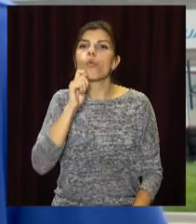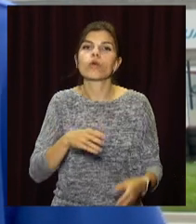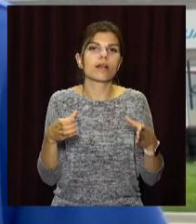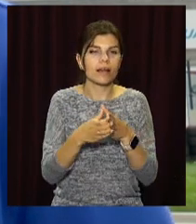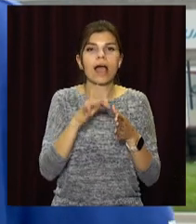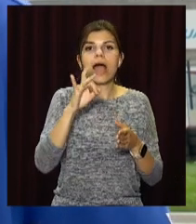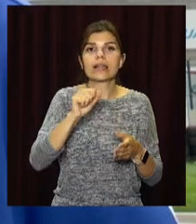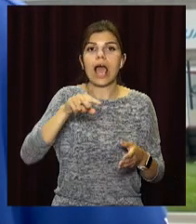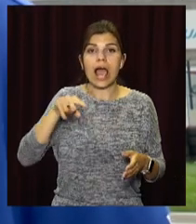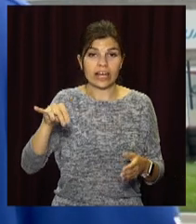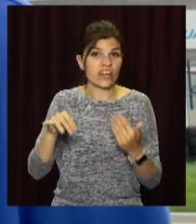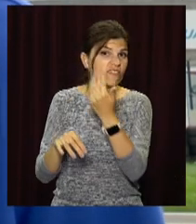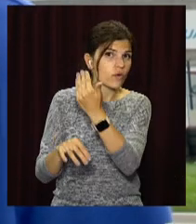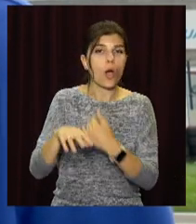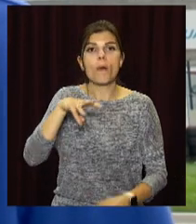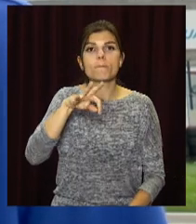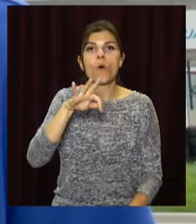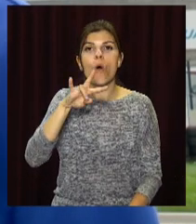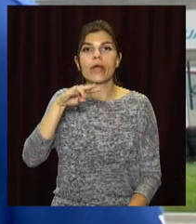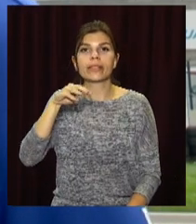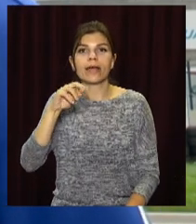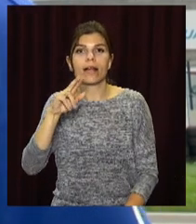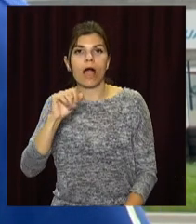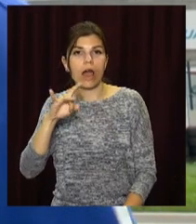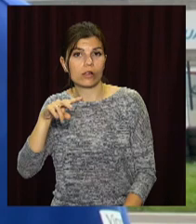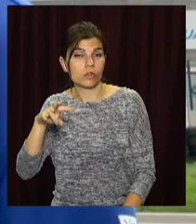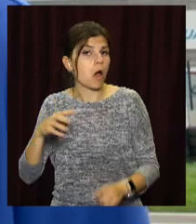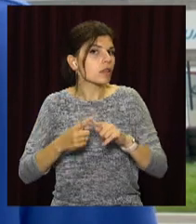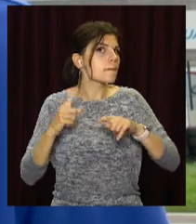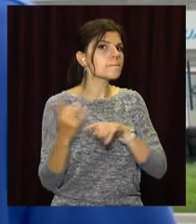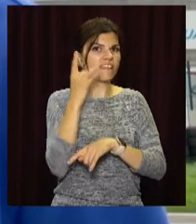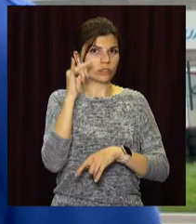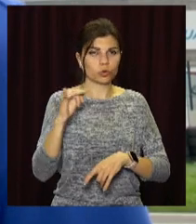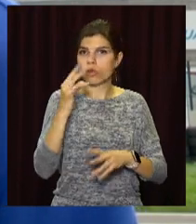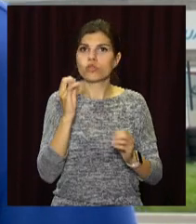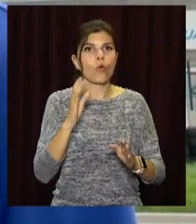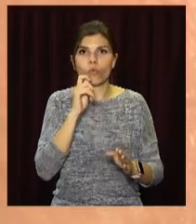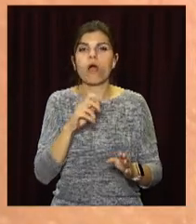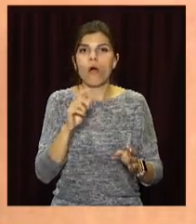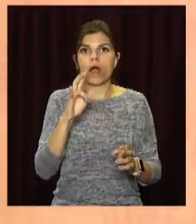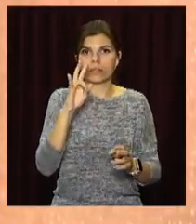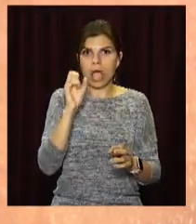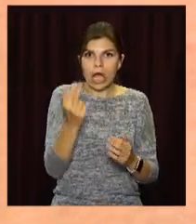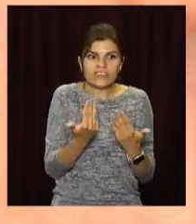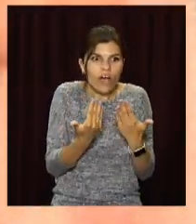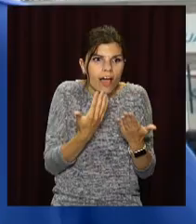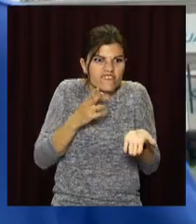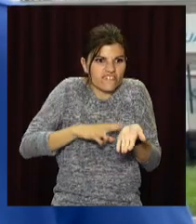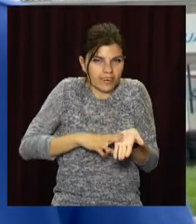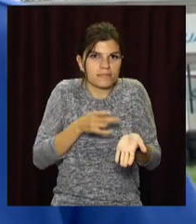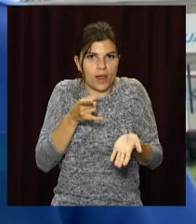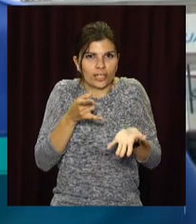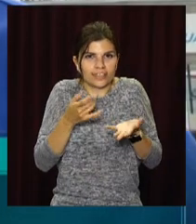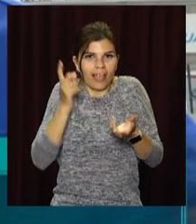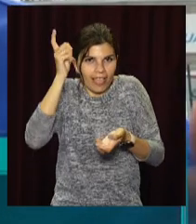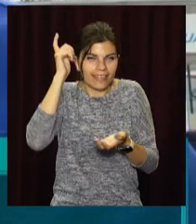ралі Монте-Карло. Це вперше в історії, і це вперше не тільки для України, але ще й на національному автомобілі. В кінці наших всіх